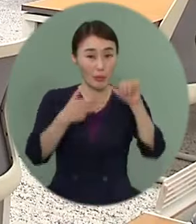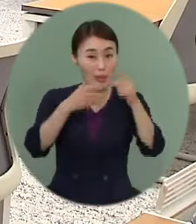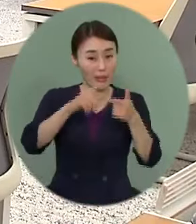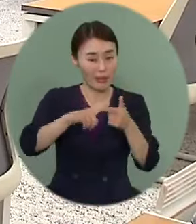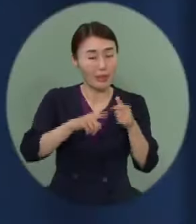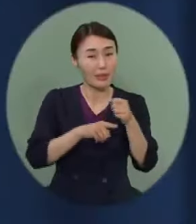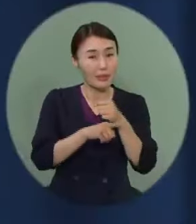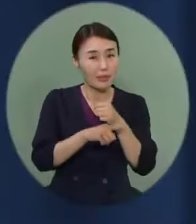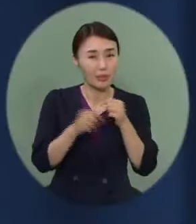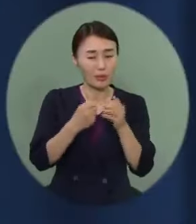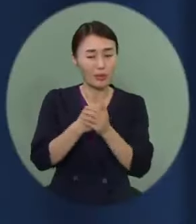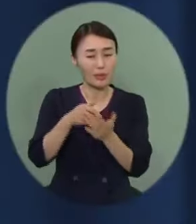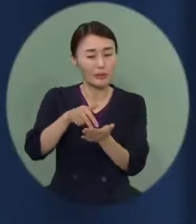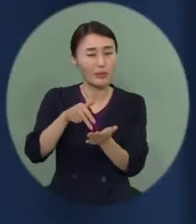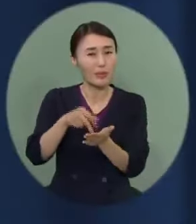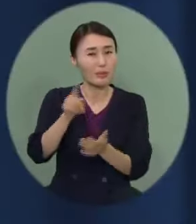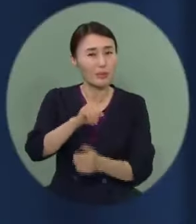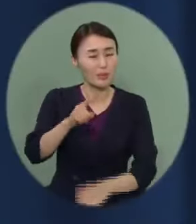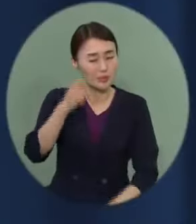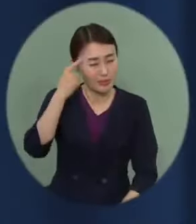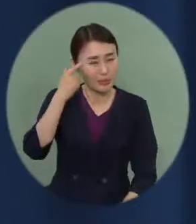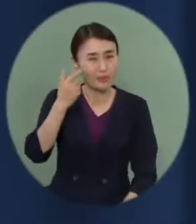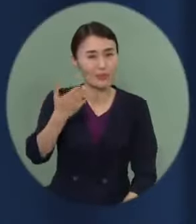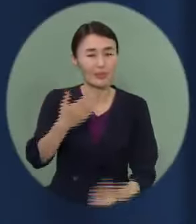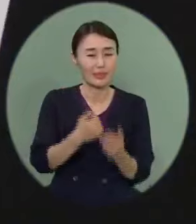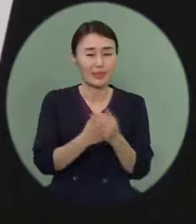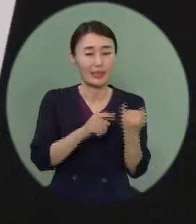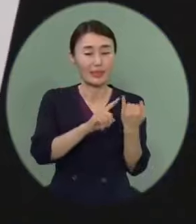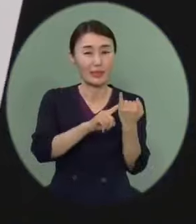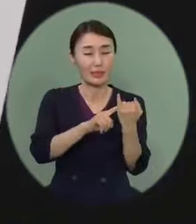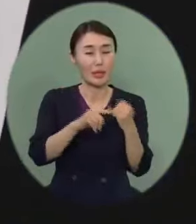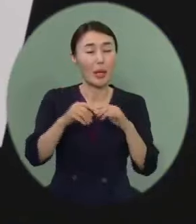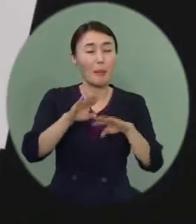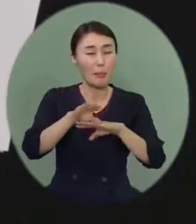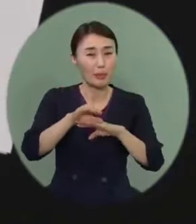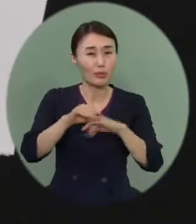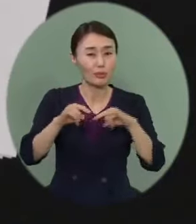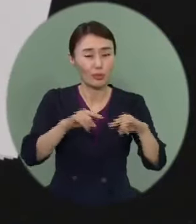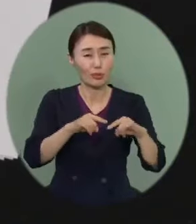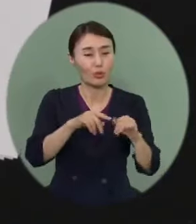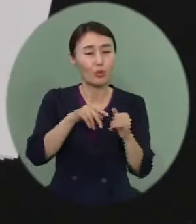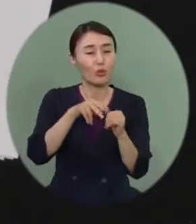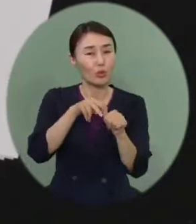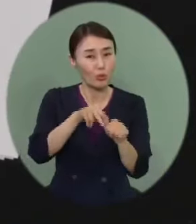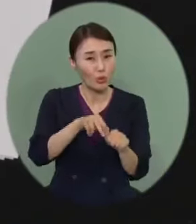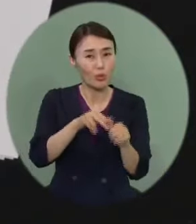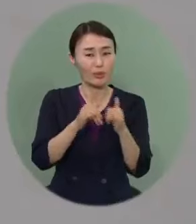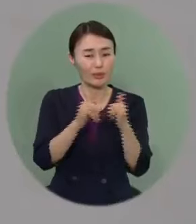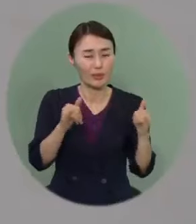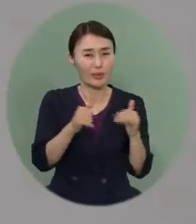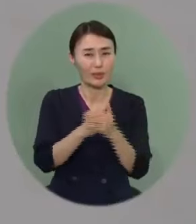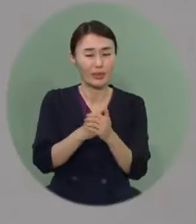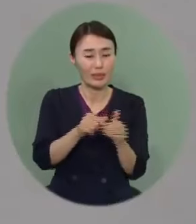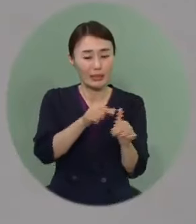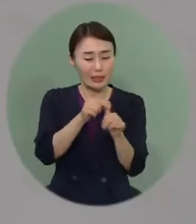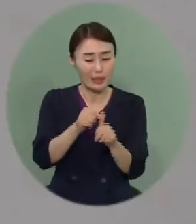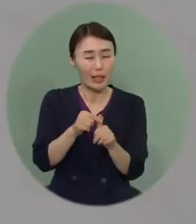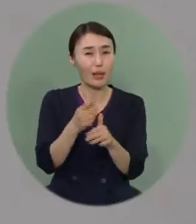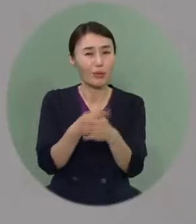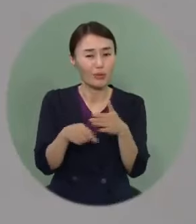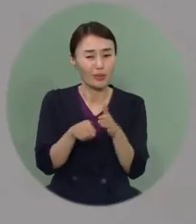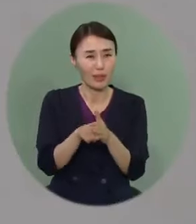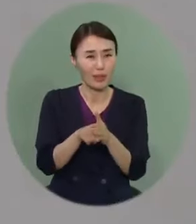5.18의 의미와 견해가 무엇인지에 대해 이진숙 방송통신위원장 후보자가 내놓은 인사청문회 사전